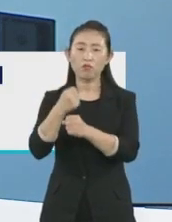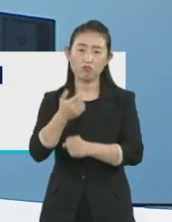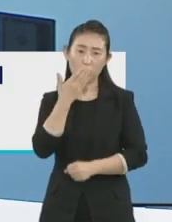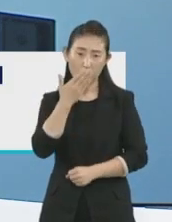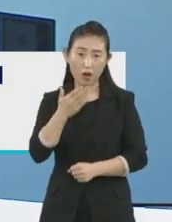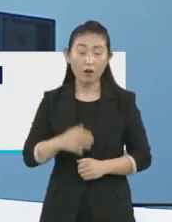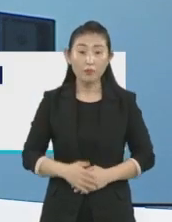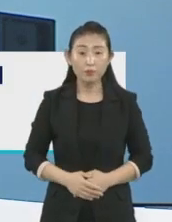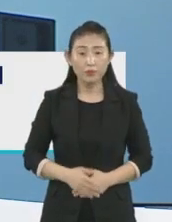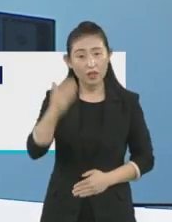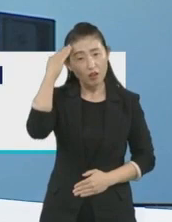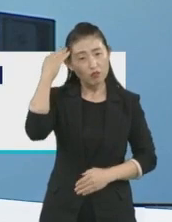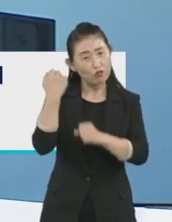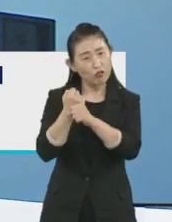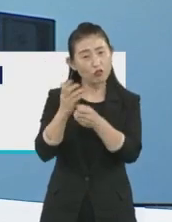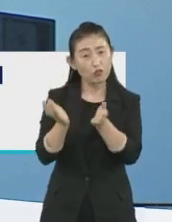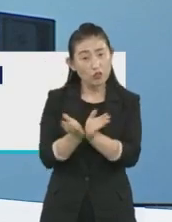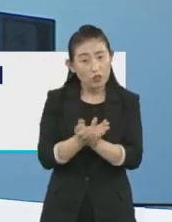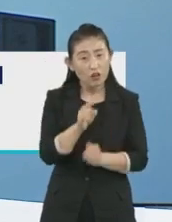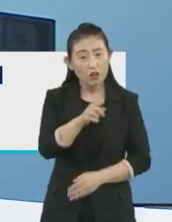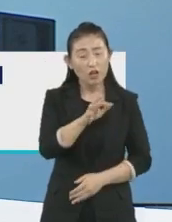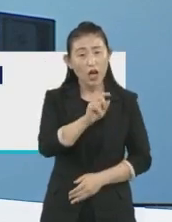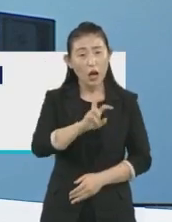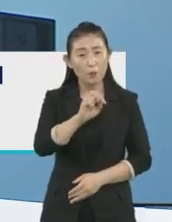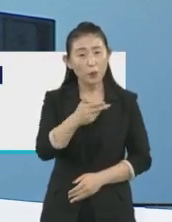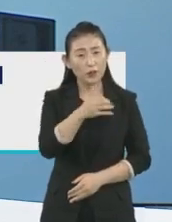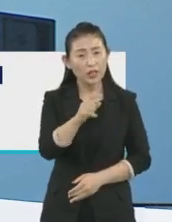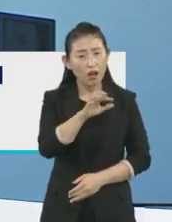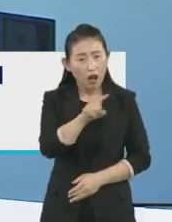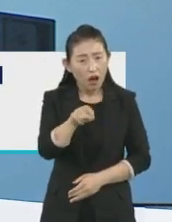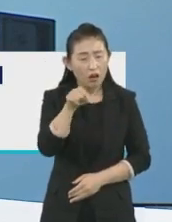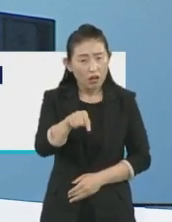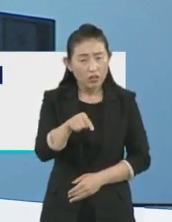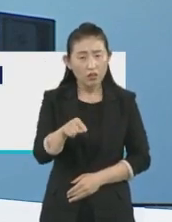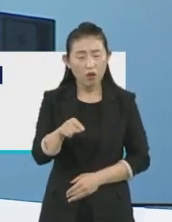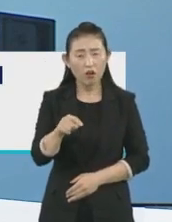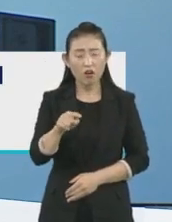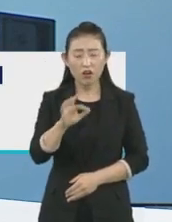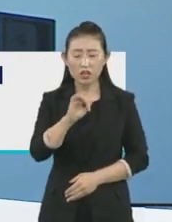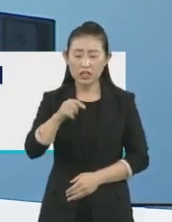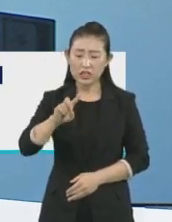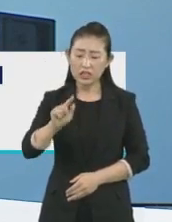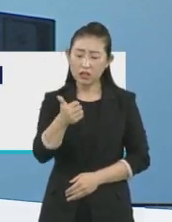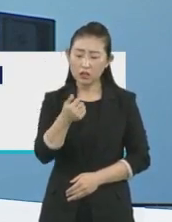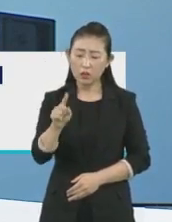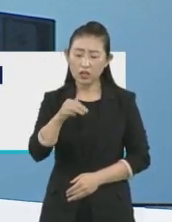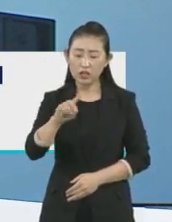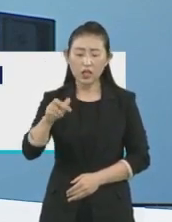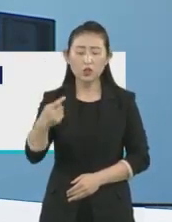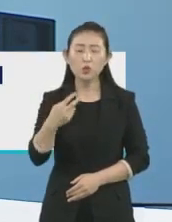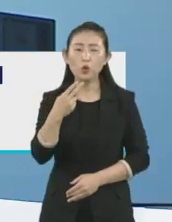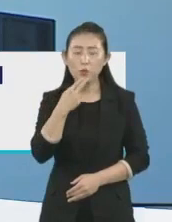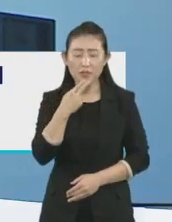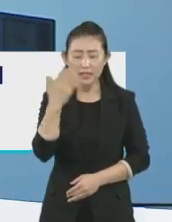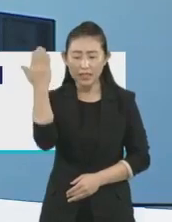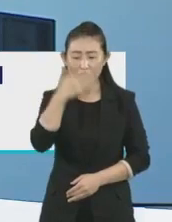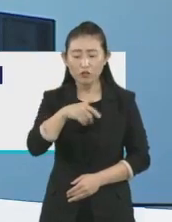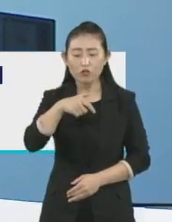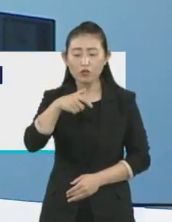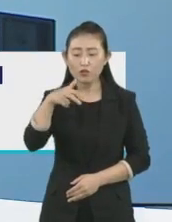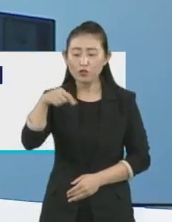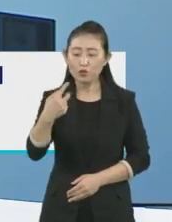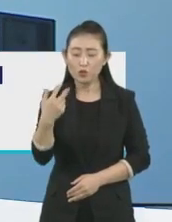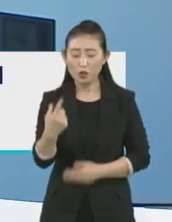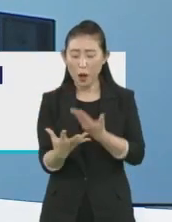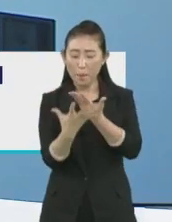주목받고 있습니다. 국내 연구진이 암모니아에서 이산화탄소를 배출하지 않고 고순도의 그린 수소를 뽑아낼 수 있는